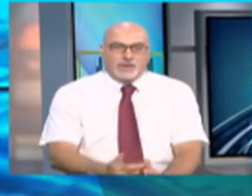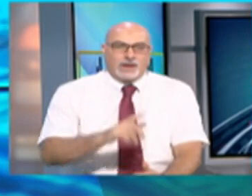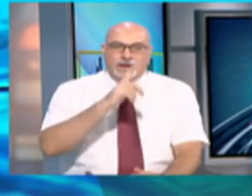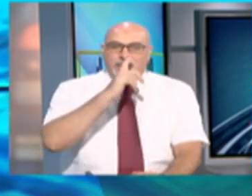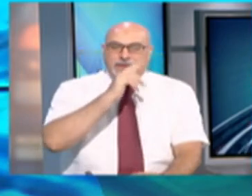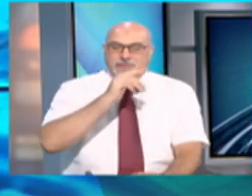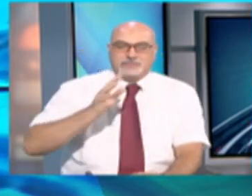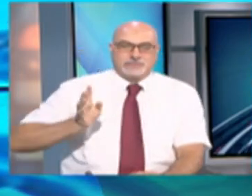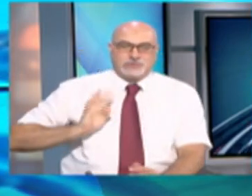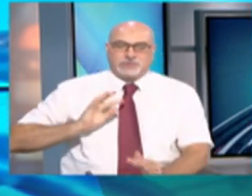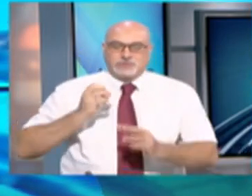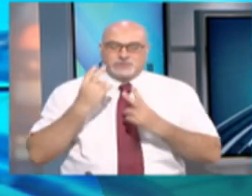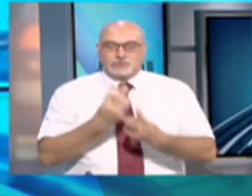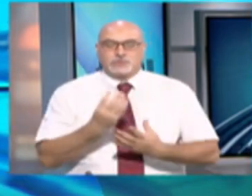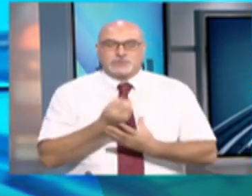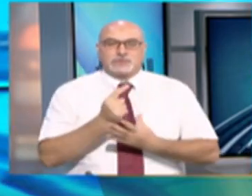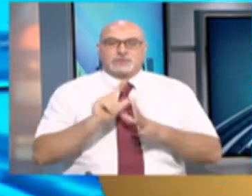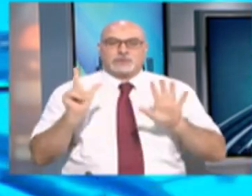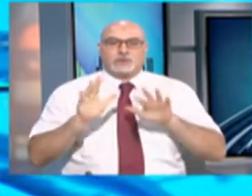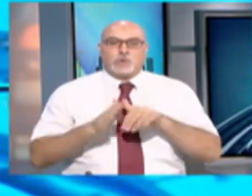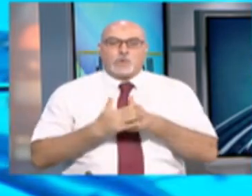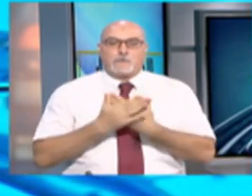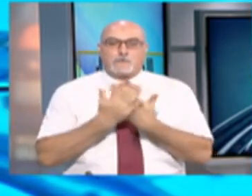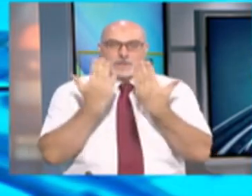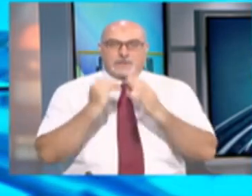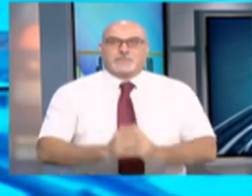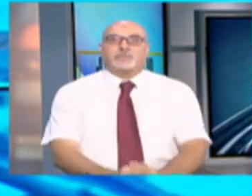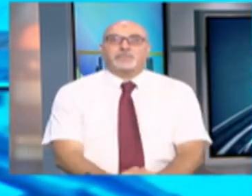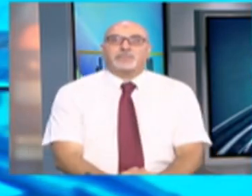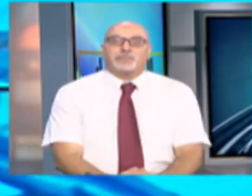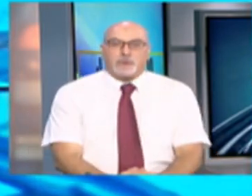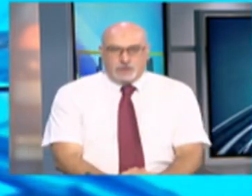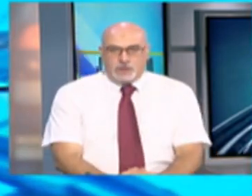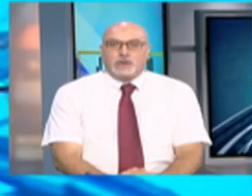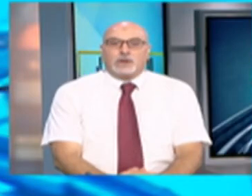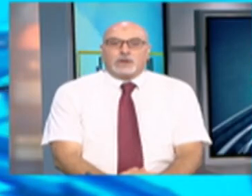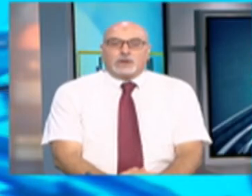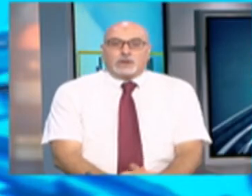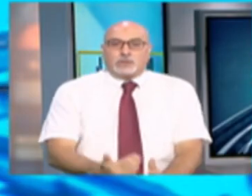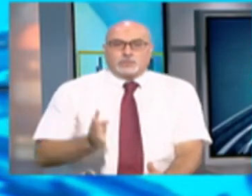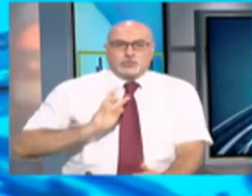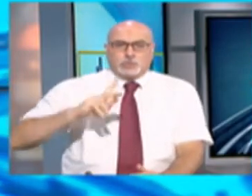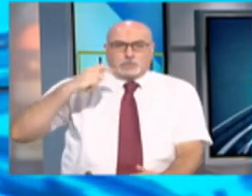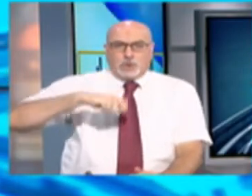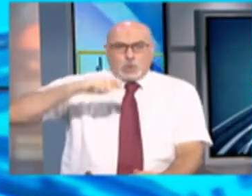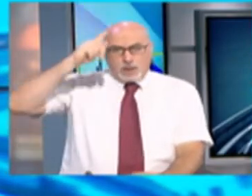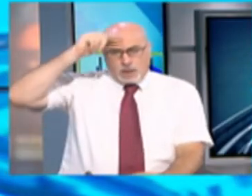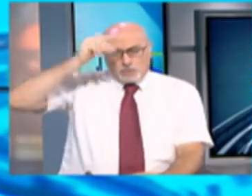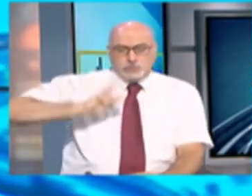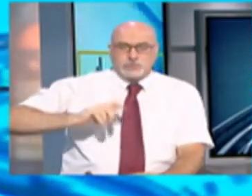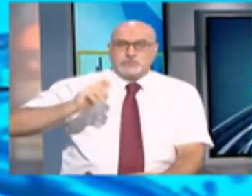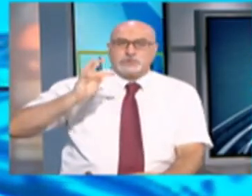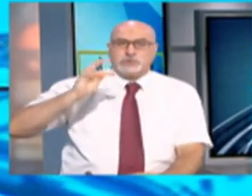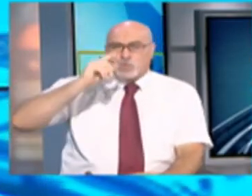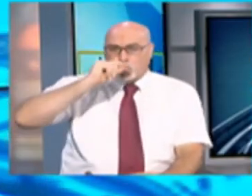السابعة صباحا بتوقيت الجزائر. مشاهدينا الكرام، أهلا بكم في هذا الموعد الإخباري. بداية، جدد رئيس الجمهورية سيد عبد